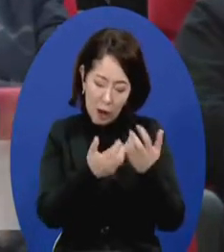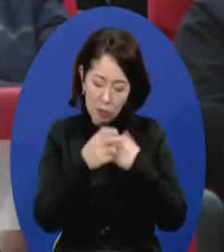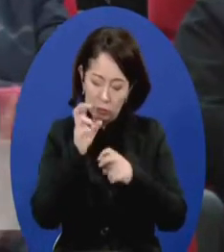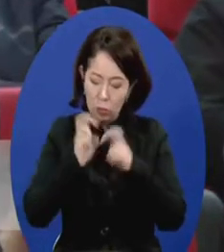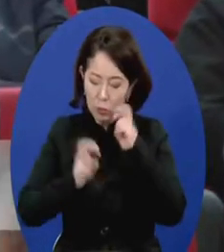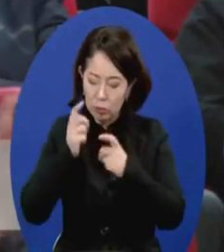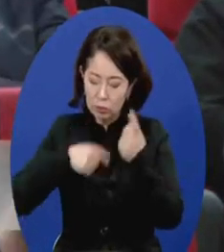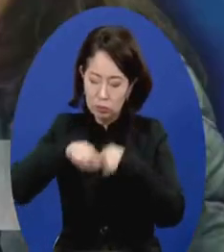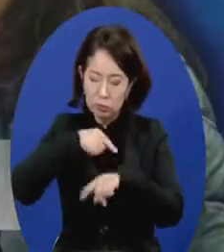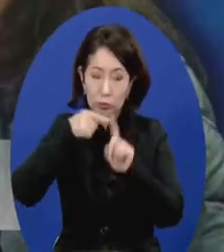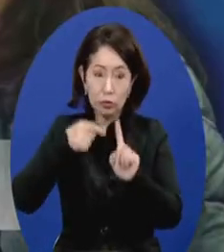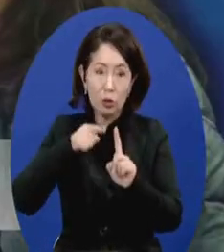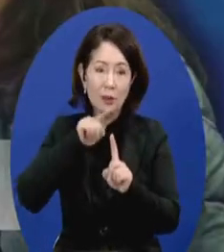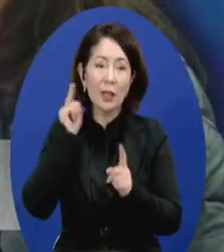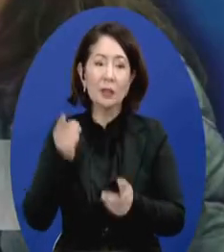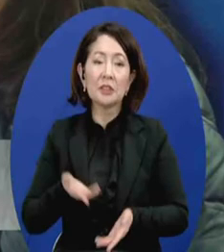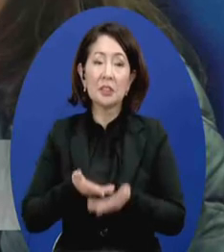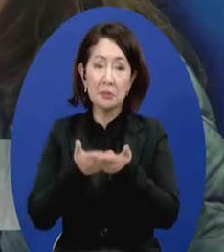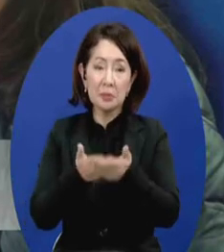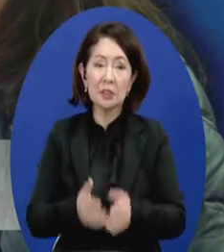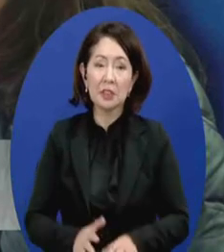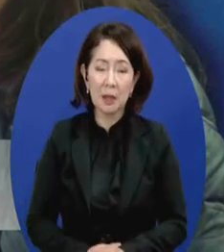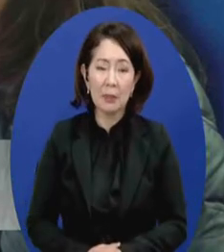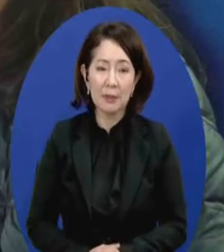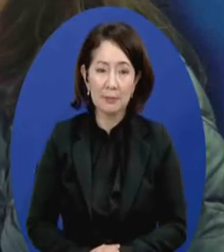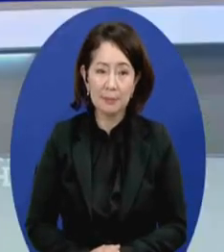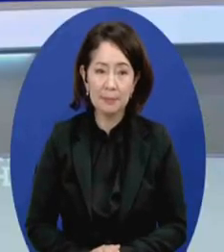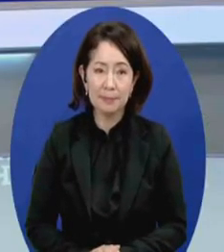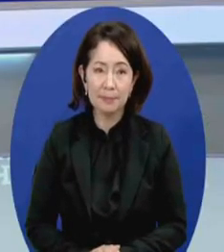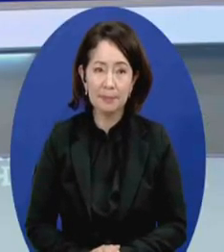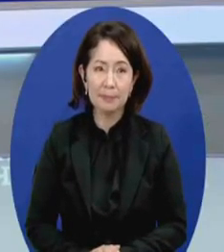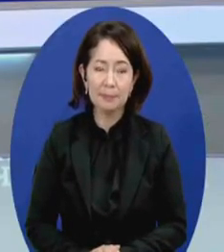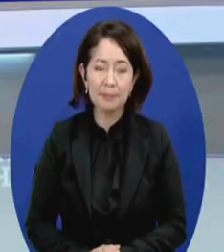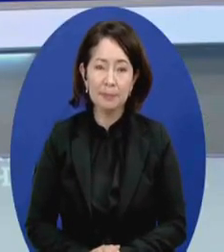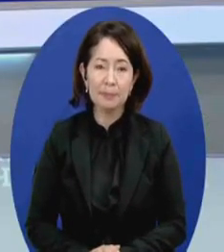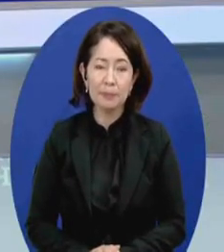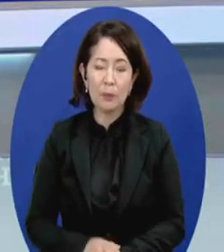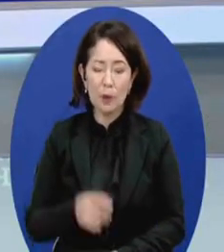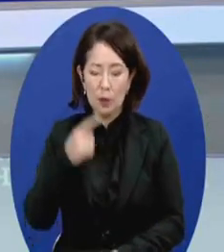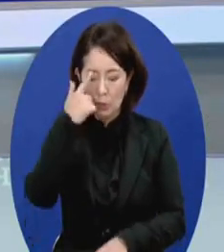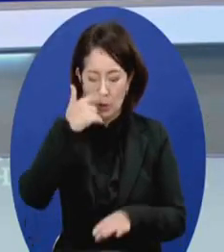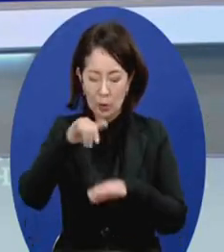зориулах зорилтыг залуучууд дэмжиж байлаа. Монгол Улсын ерөнхийлөгчийн сонгуульд